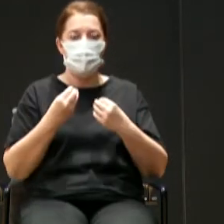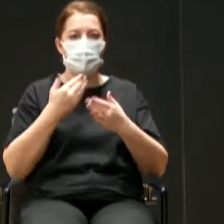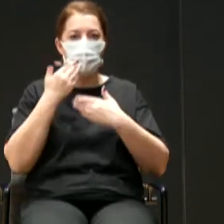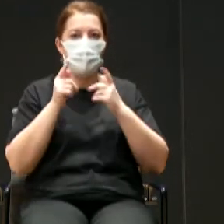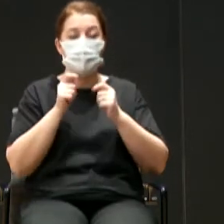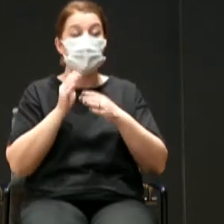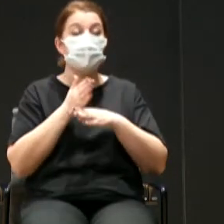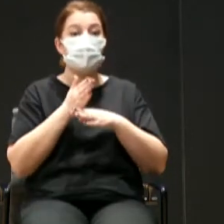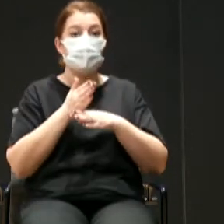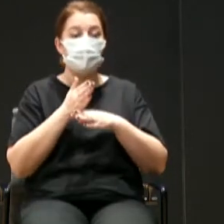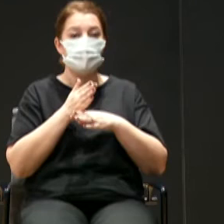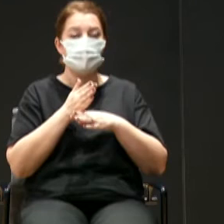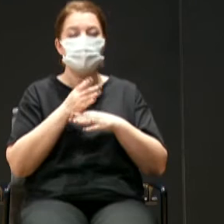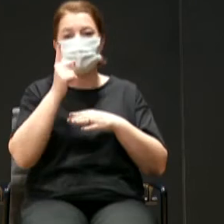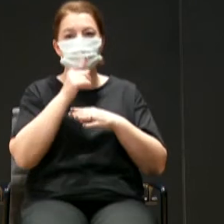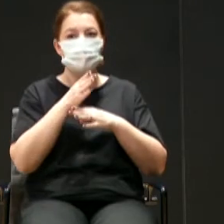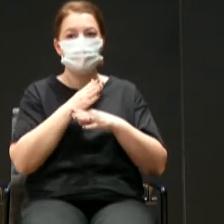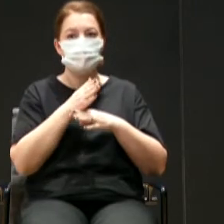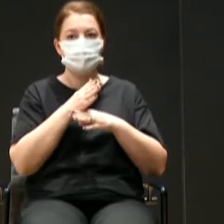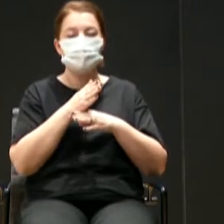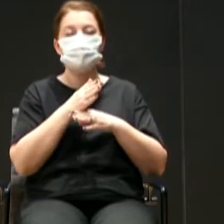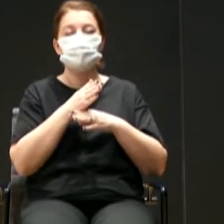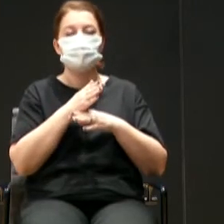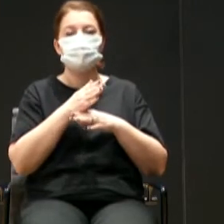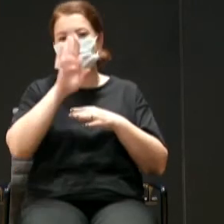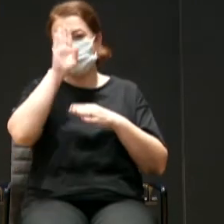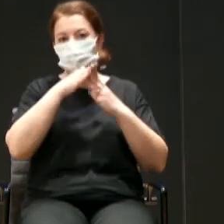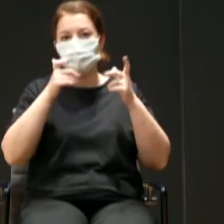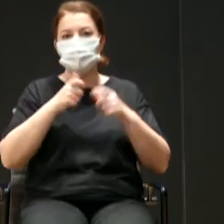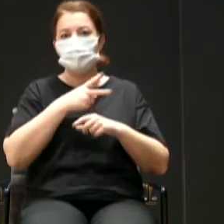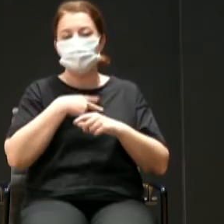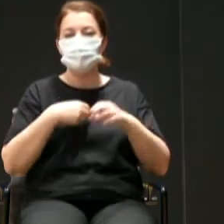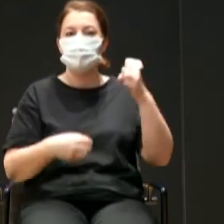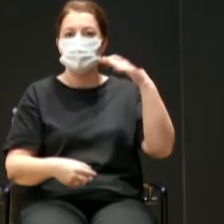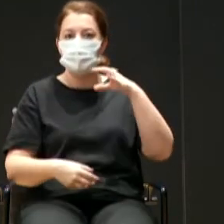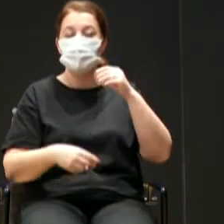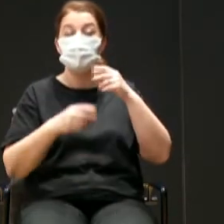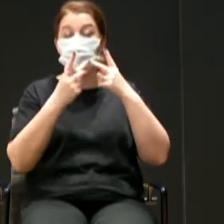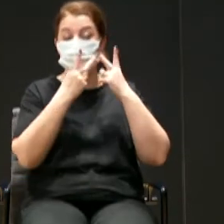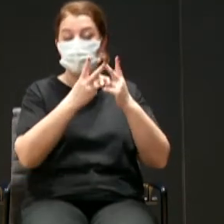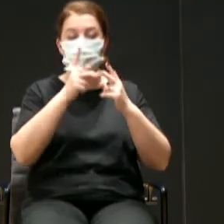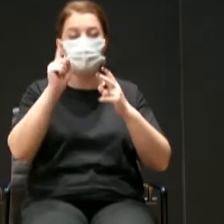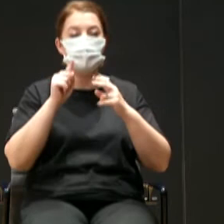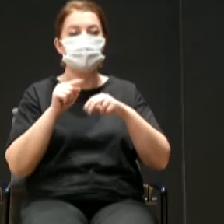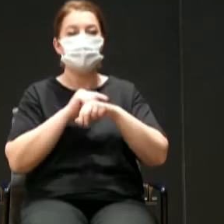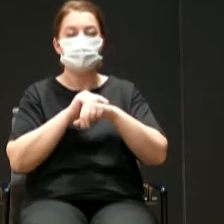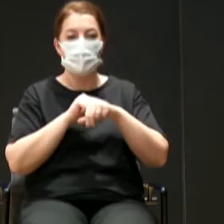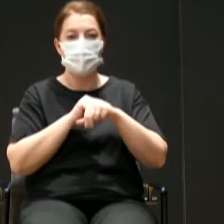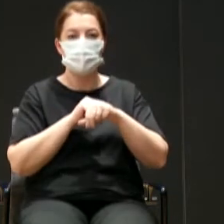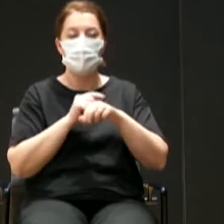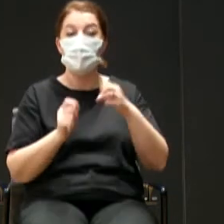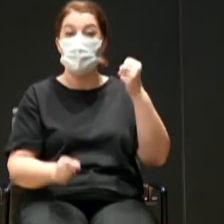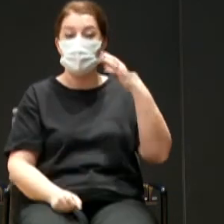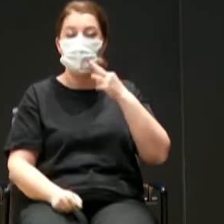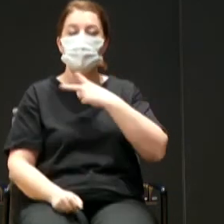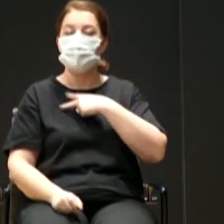etmişti. Neden etmişti? Çünkü İstanbul Büyükşehir Belediyesi AK Parti tarafından yönetildiği dönemde AK